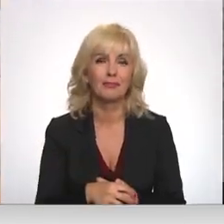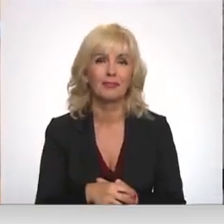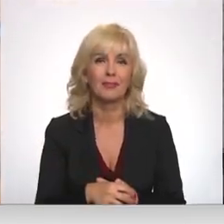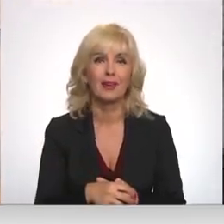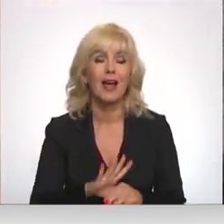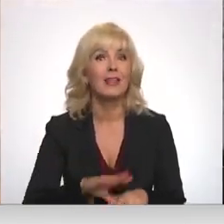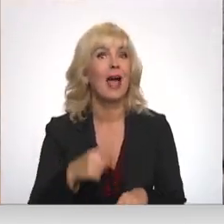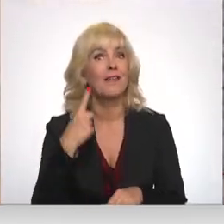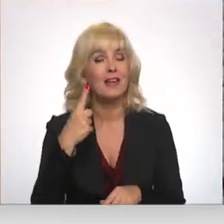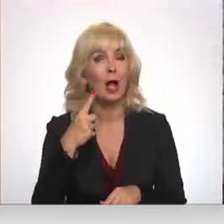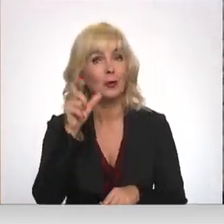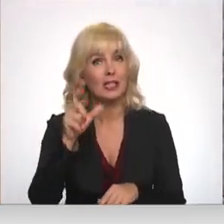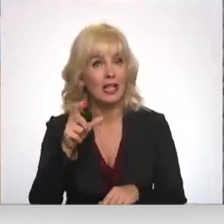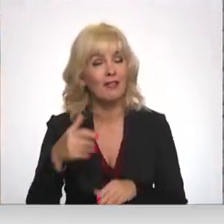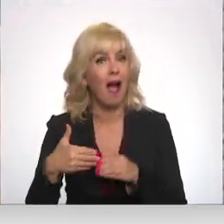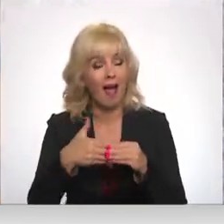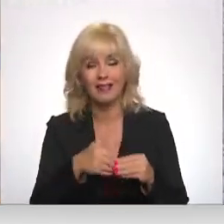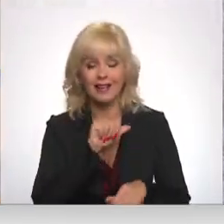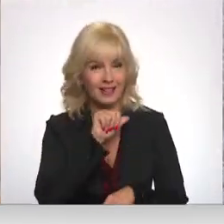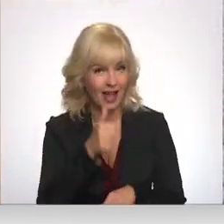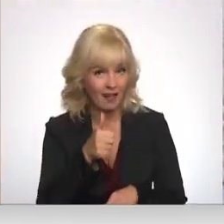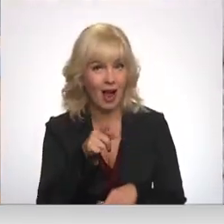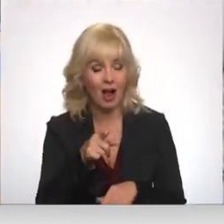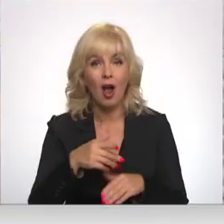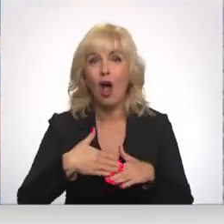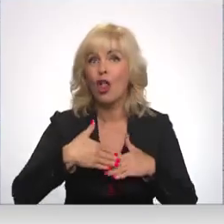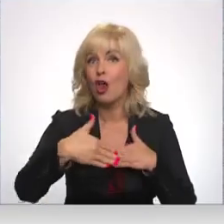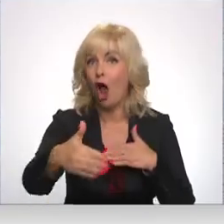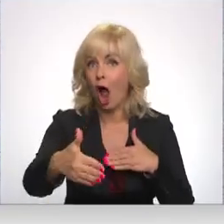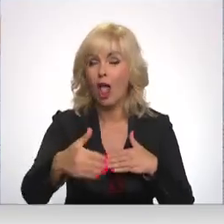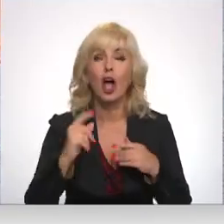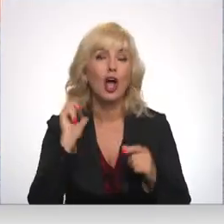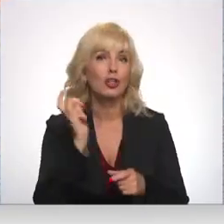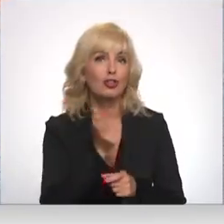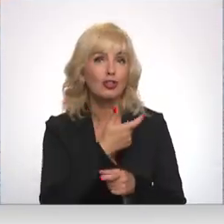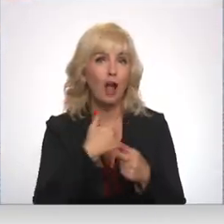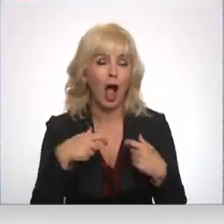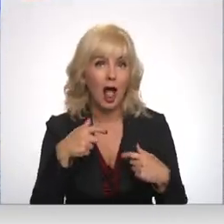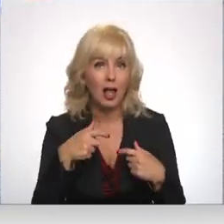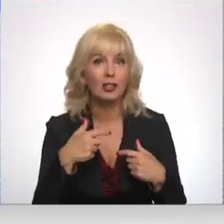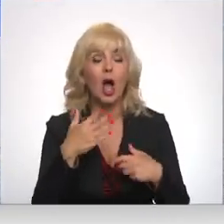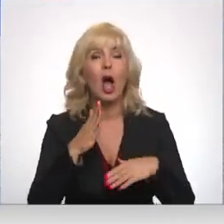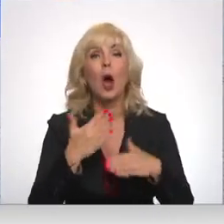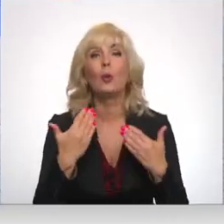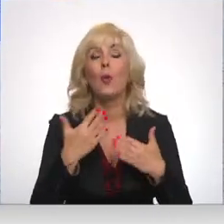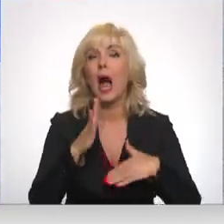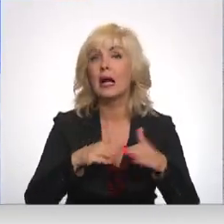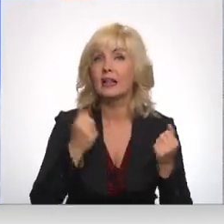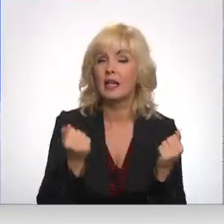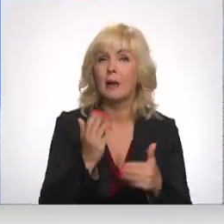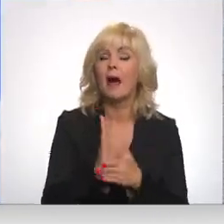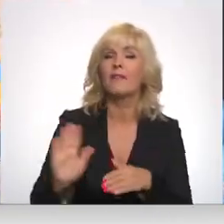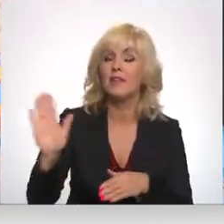Nevairs ar viena cilvēka spēkiem panesama. Tik liela ir kļuvusi Šalle, kurai nu jau pieskāršās rokdarbnieču rokas Vidzemē,